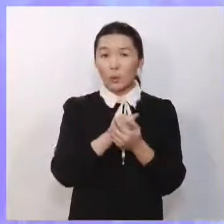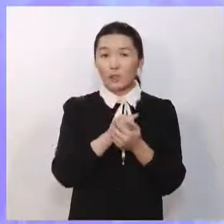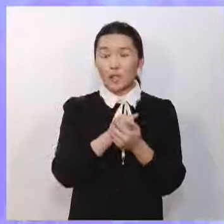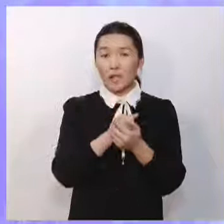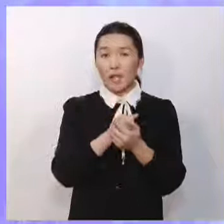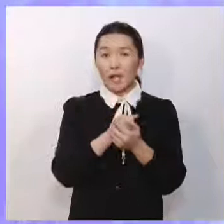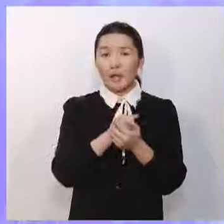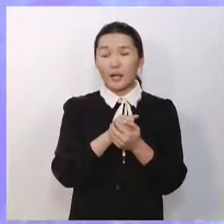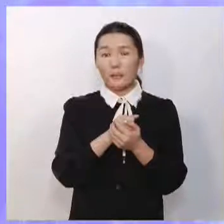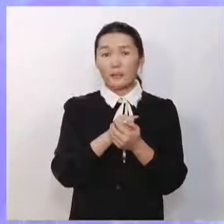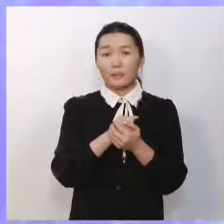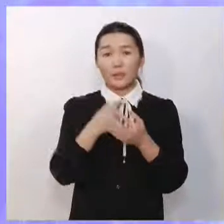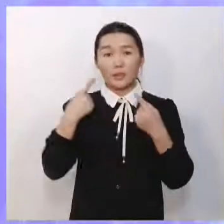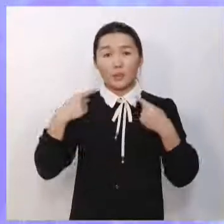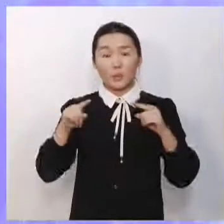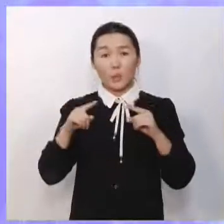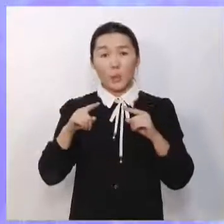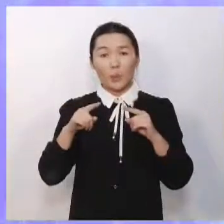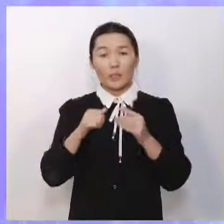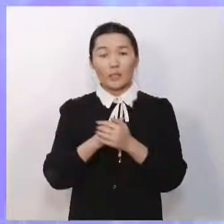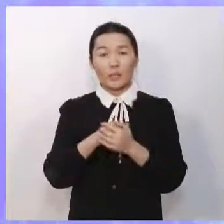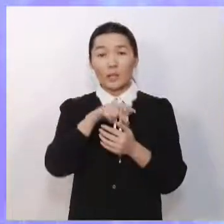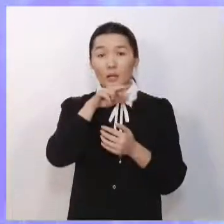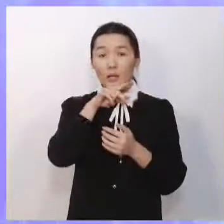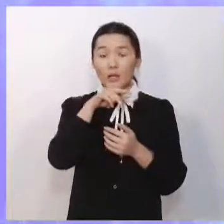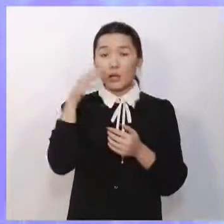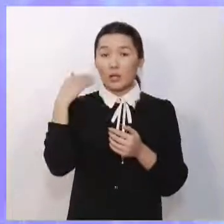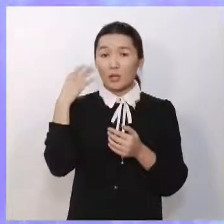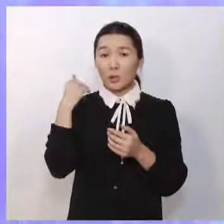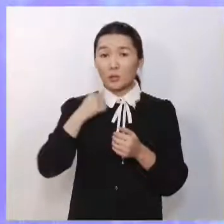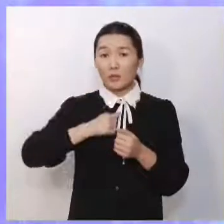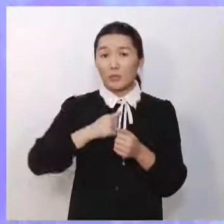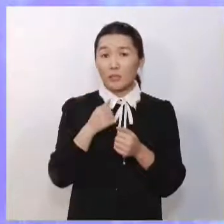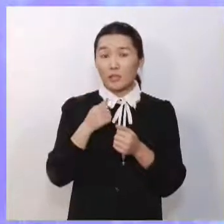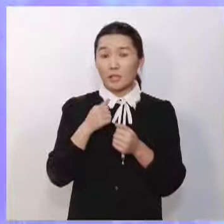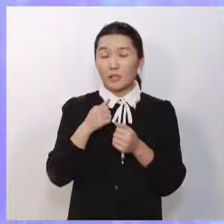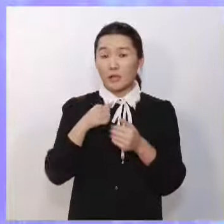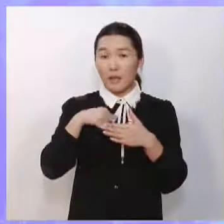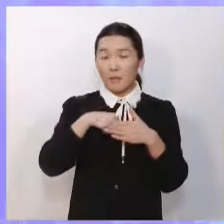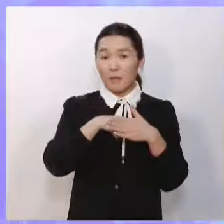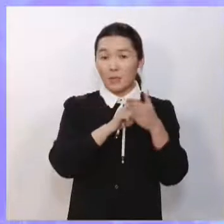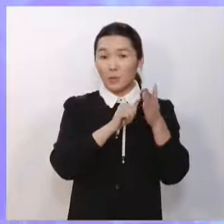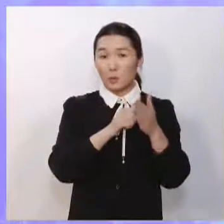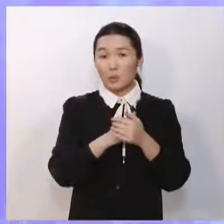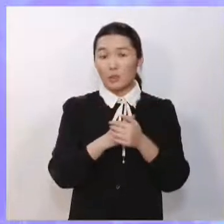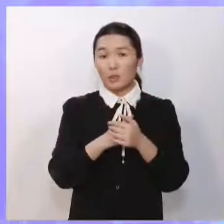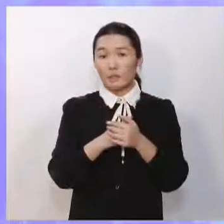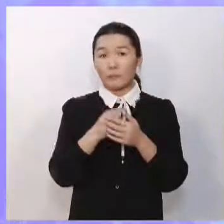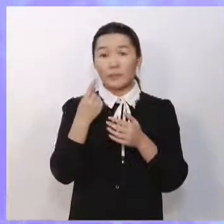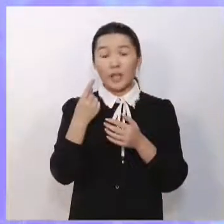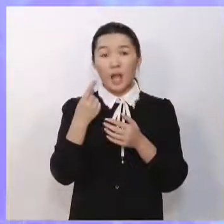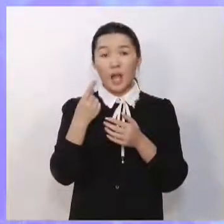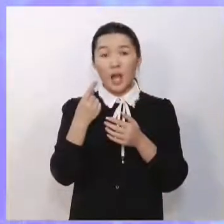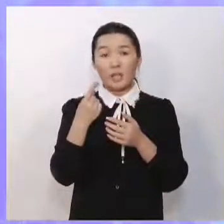легнул. Другой из них легонько приятеля боднул. Один легнул